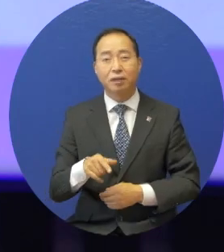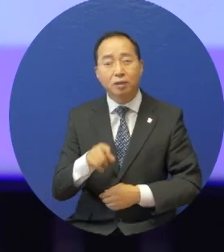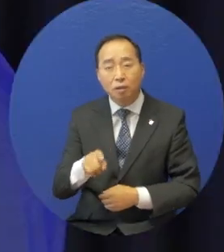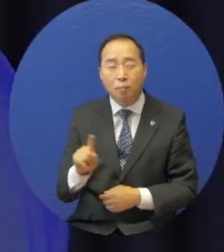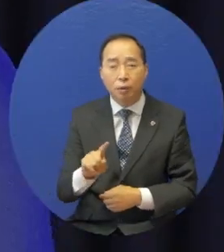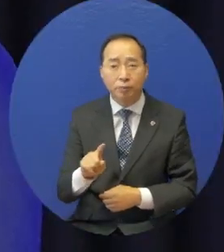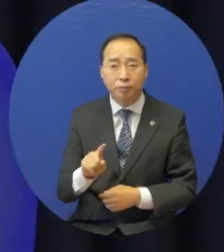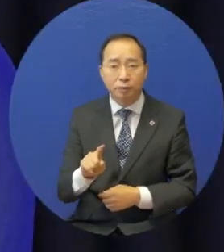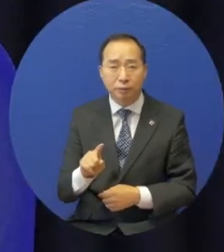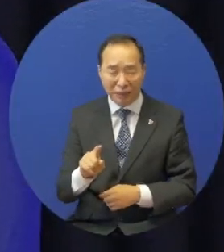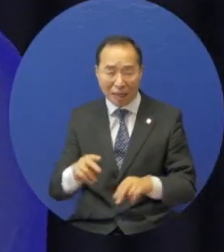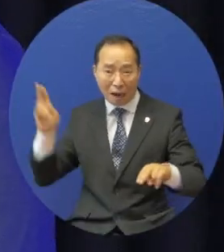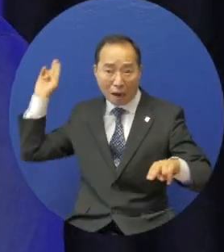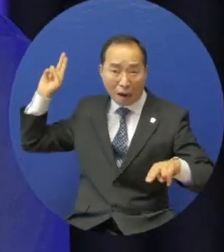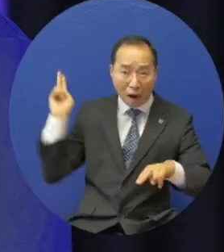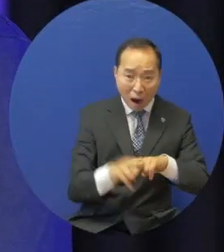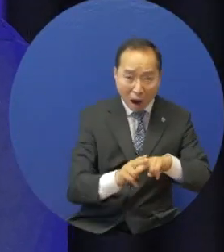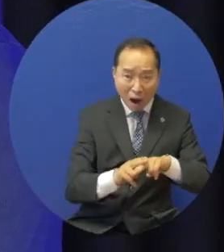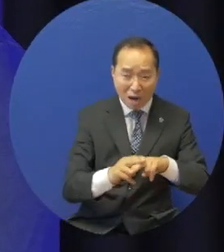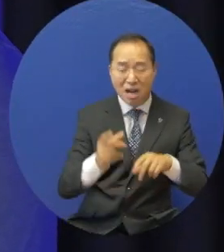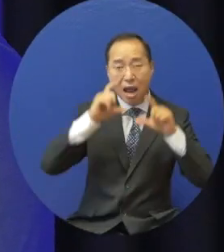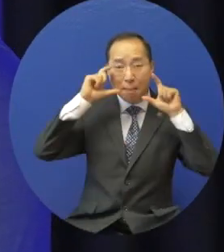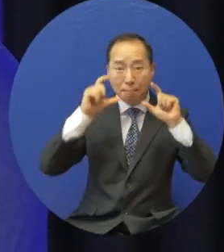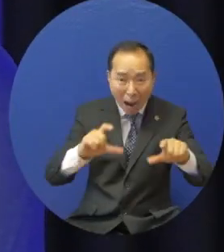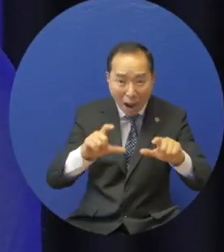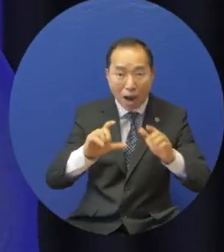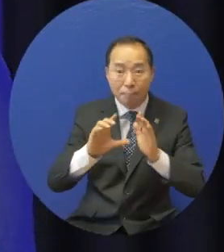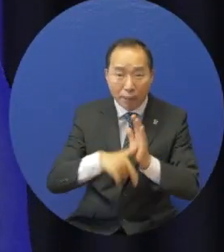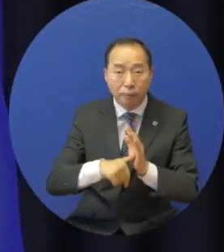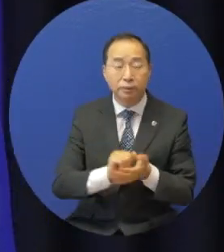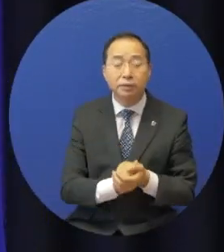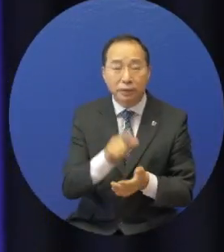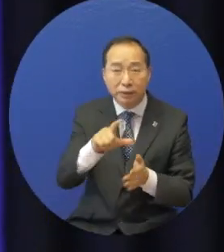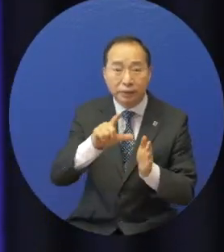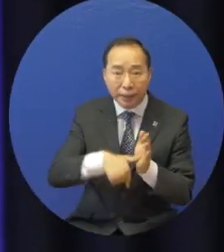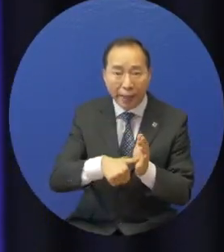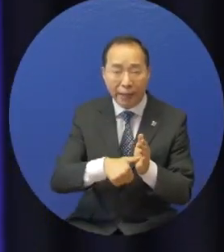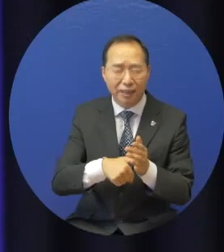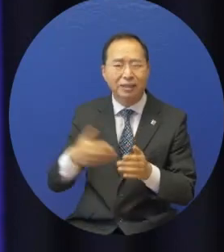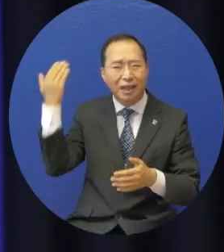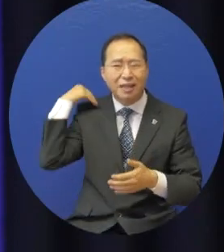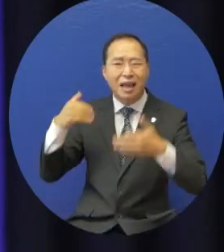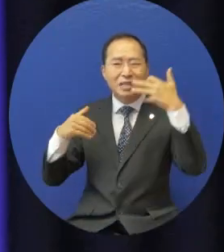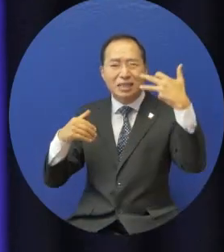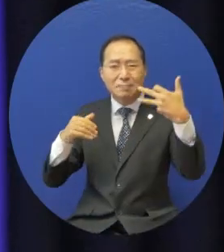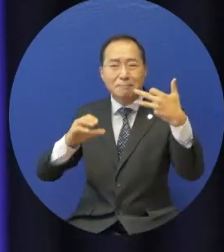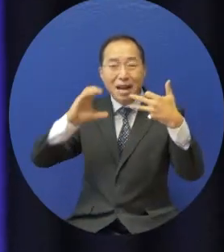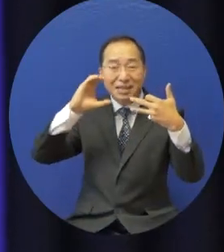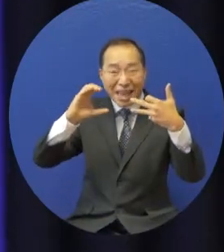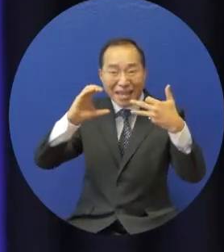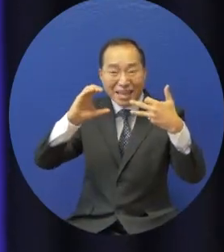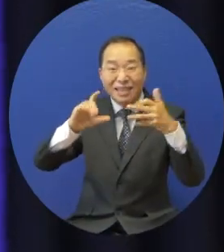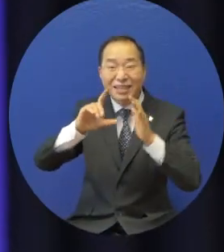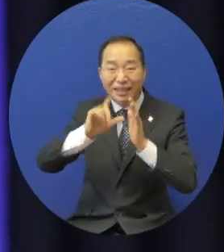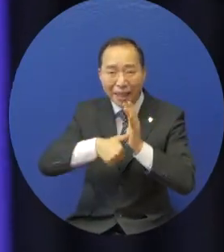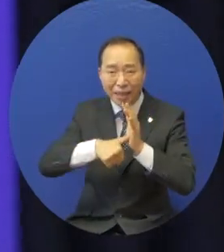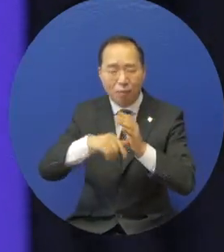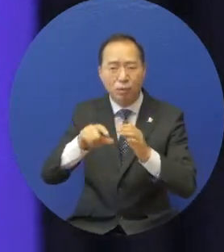가능했던 것은 그 장을 때리는 형벌이 결정이 되면 그때 그 18세기의 기준으로